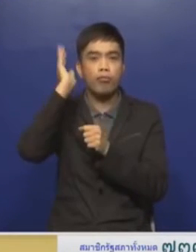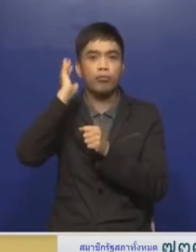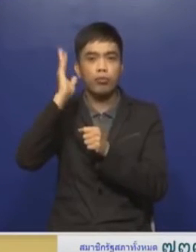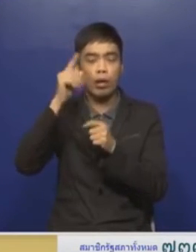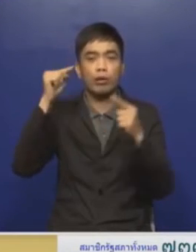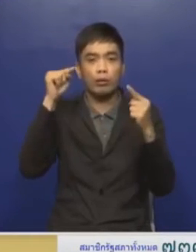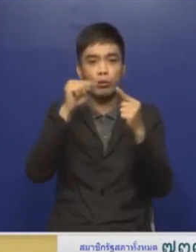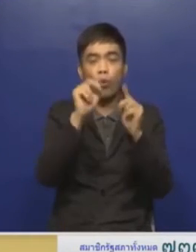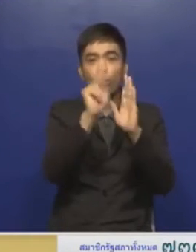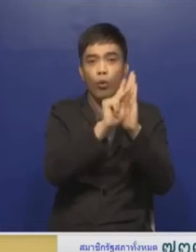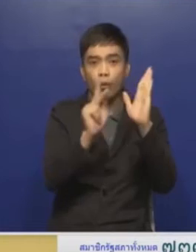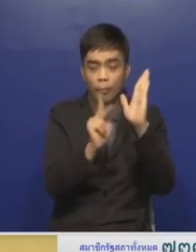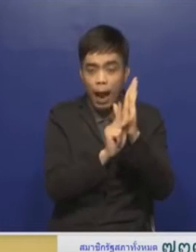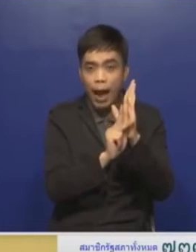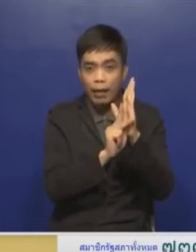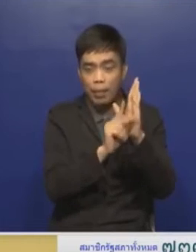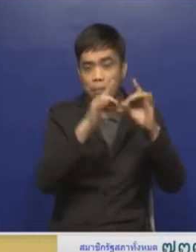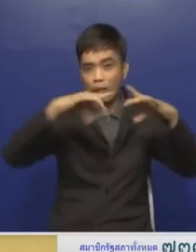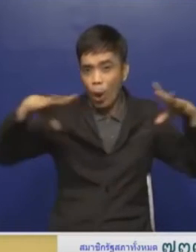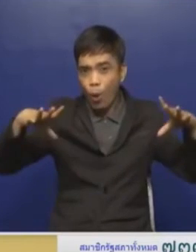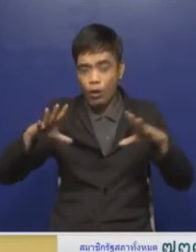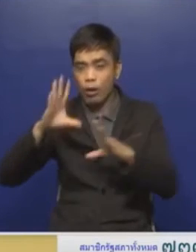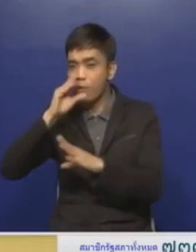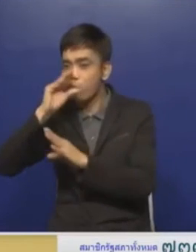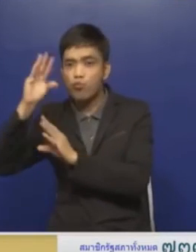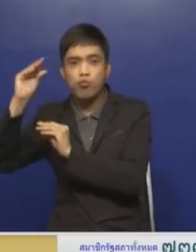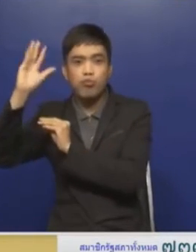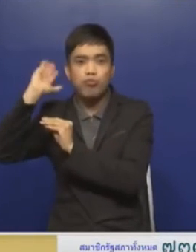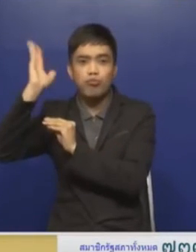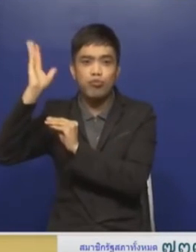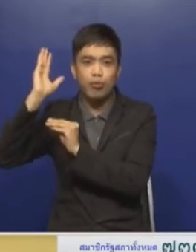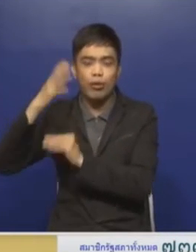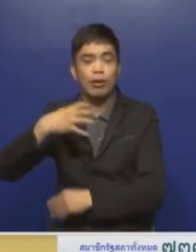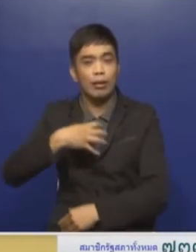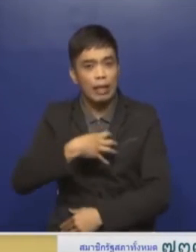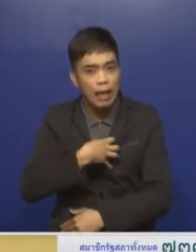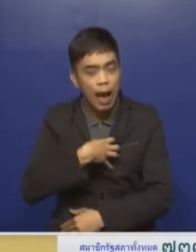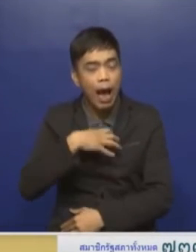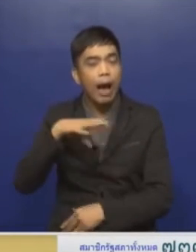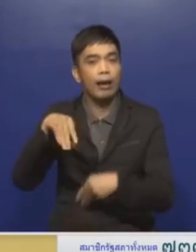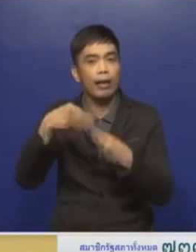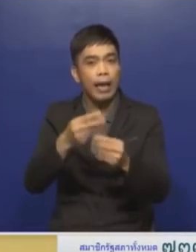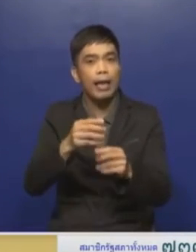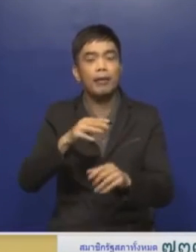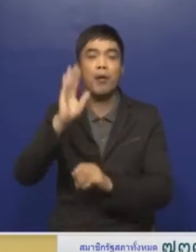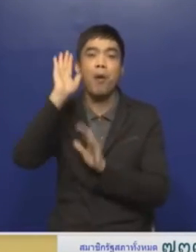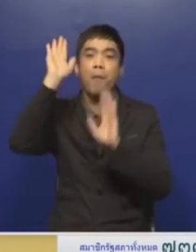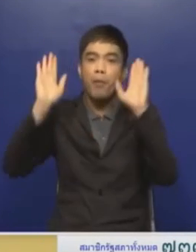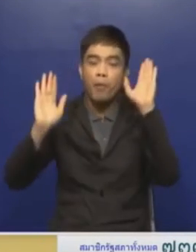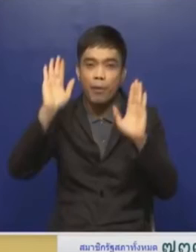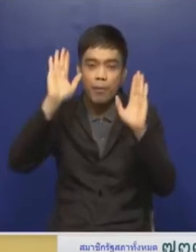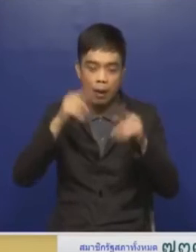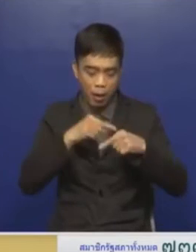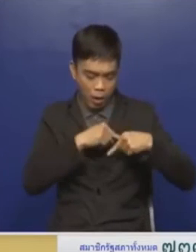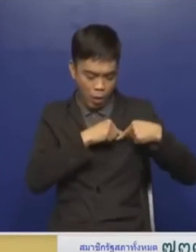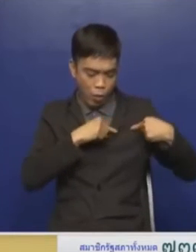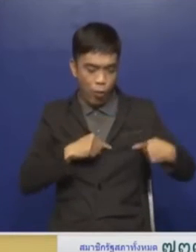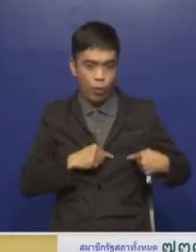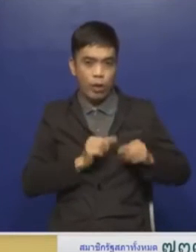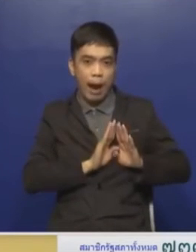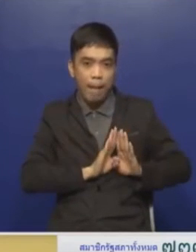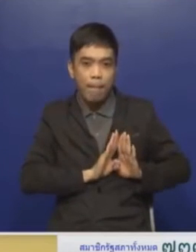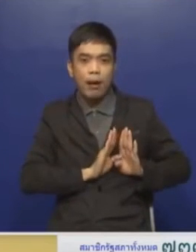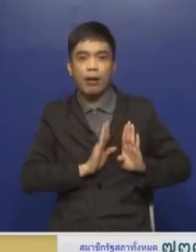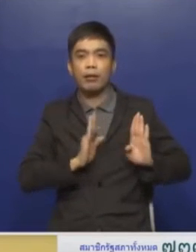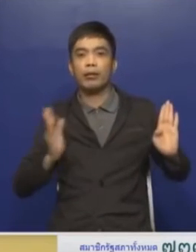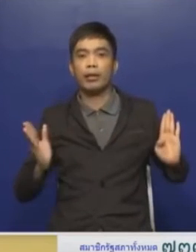เรื่องกศหมรฐมานูลผมอยากเห็นคนรนให่ที่เป็นนัประชาทิประตายได้เปิดหใจของคามเป็ประชาทป